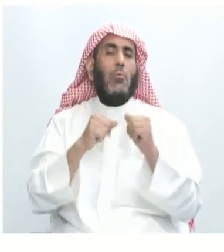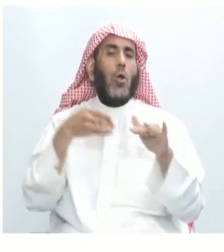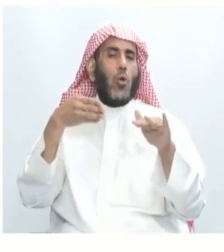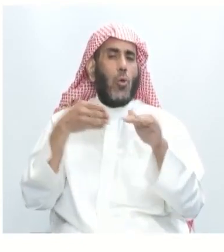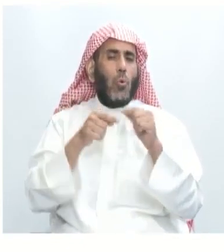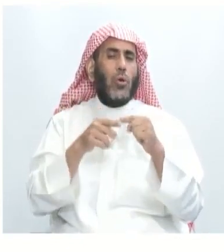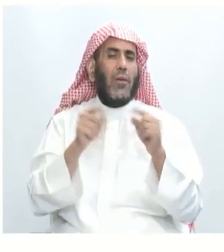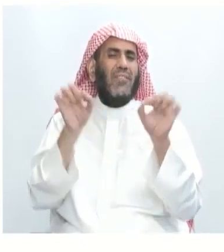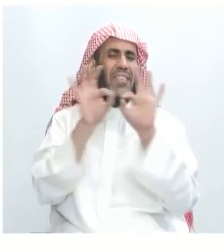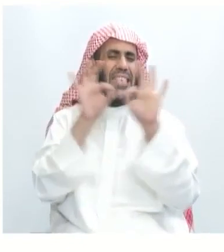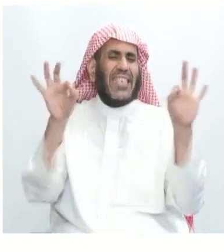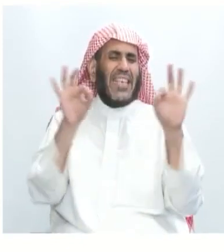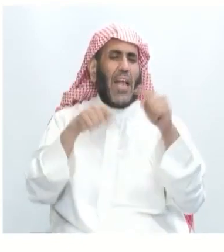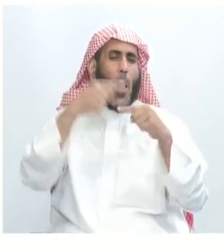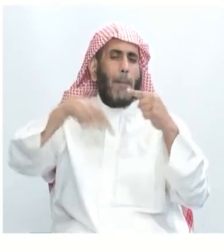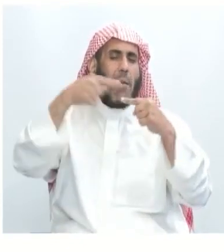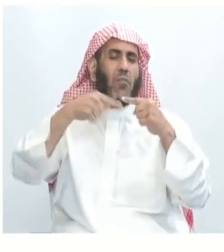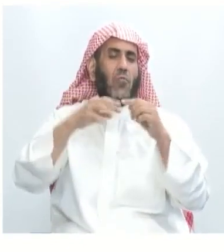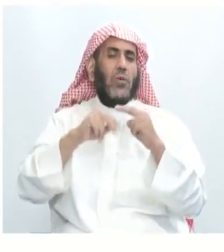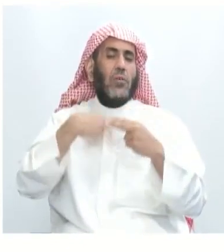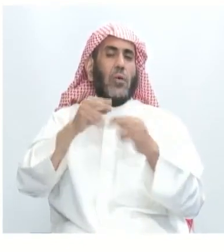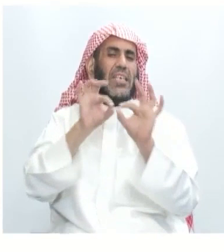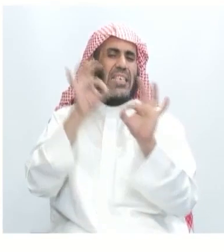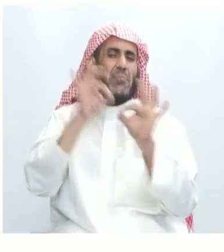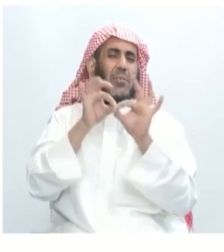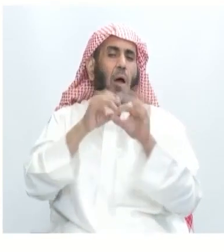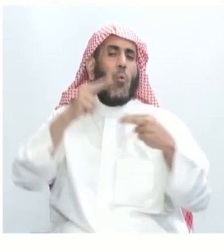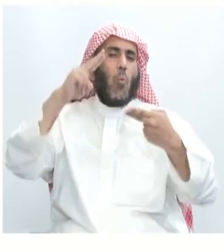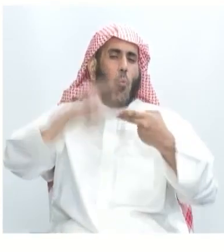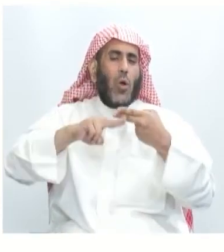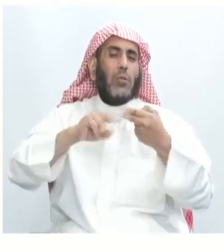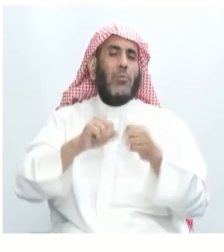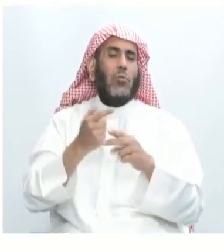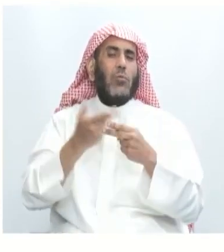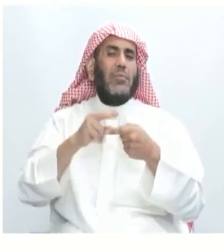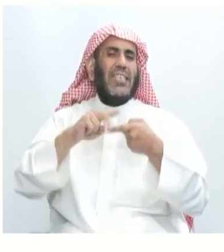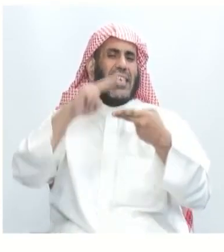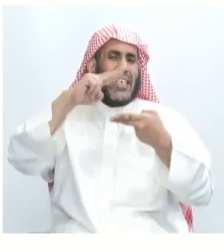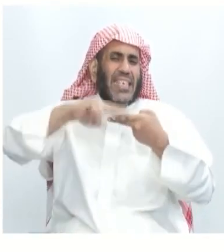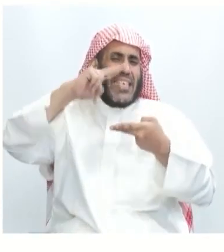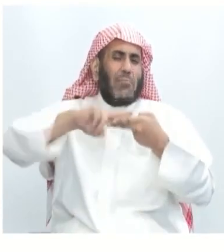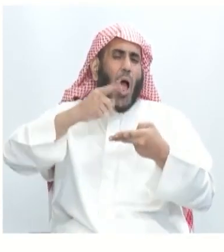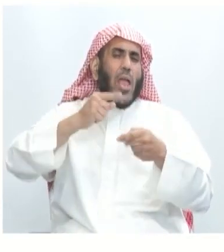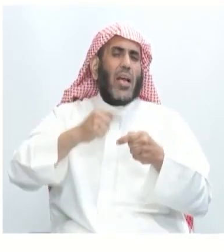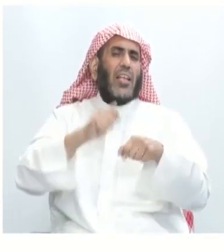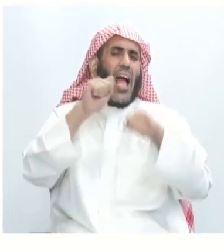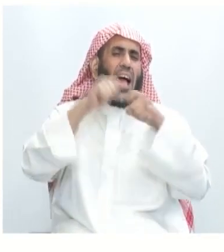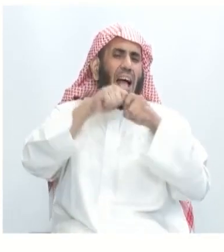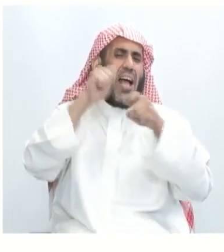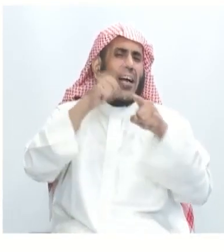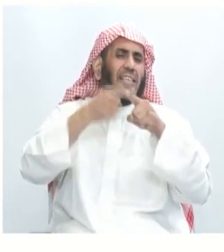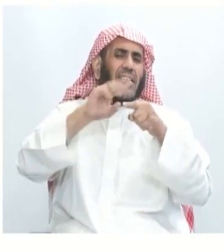التيار في السلك الملفوف سوف يصبح المسمار ممغنط اي انه سوف يجذب اليه اي قطعه حديديه